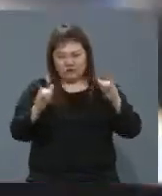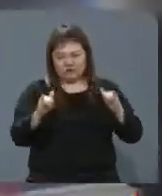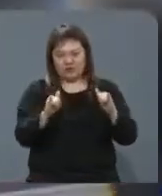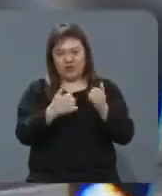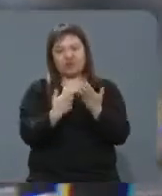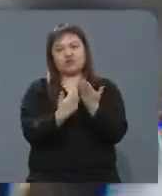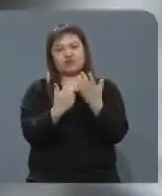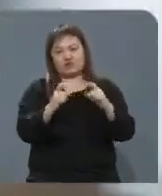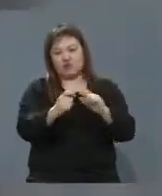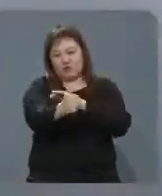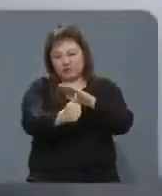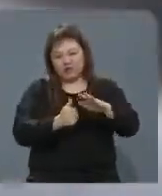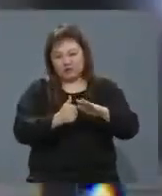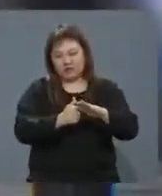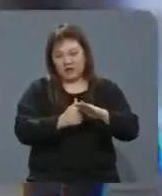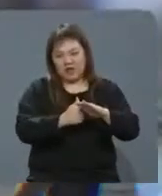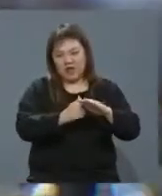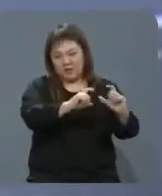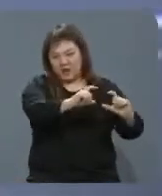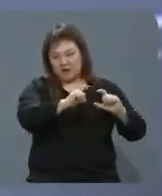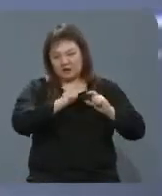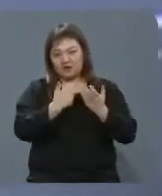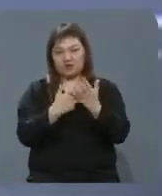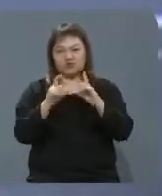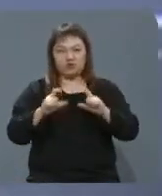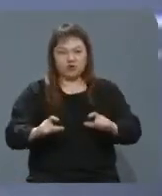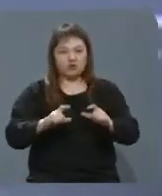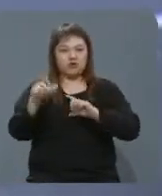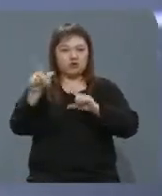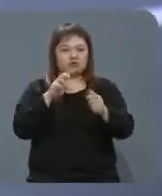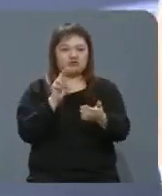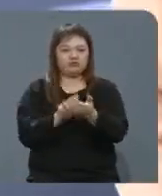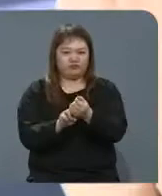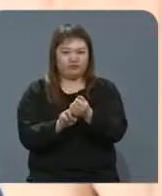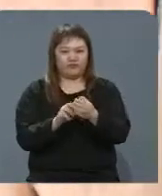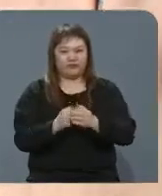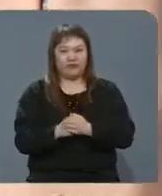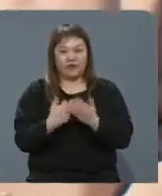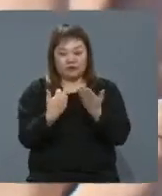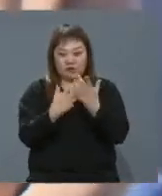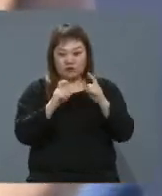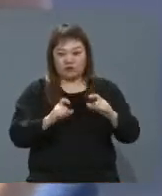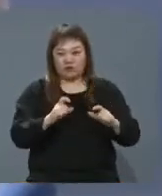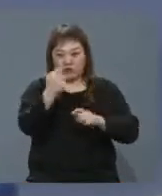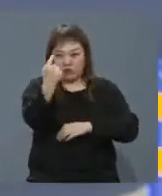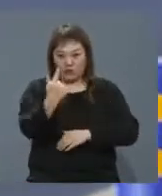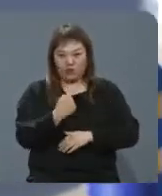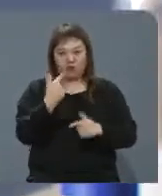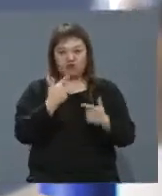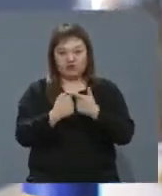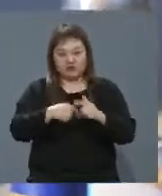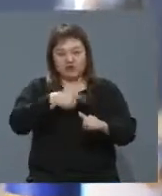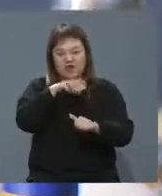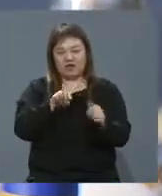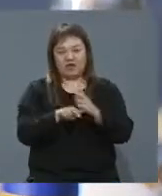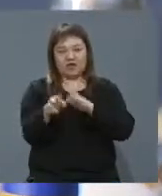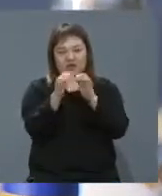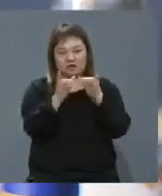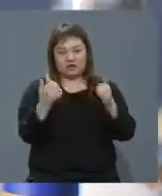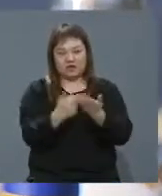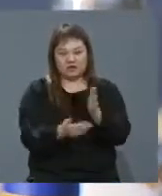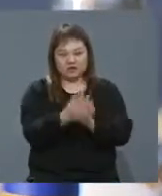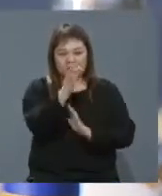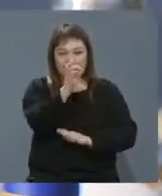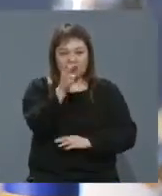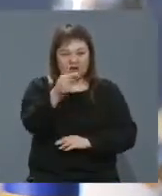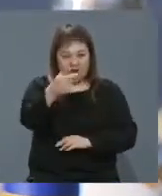사실을 알려왔지만 제주에서도 모습을 감춘 뒤였습니다. 제주에 들어온 부산시 자가격리 이탈자는 이곳 제주시 연동